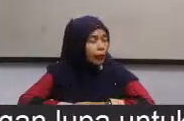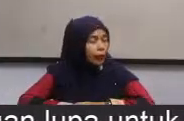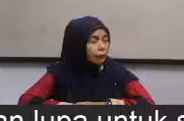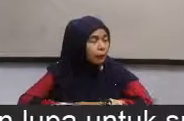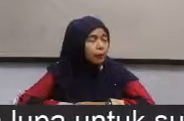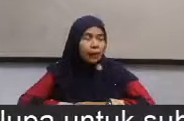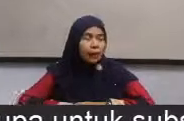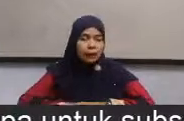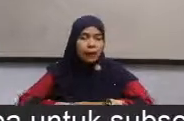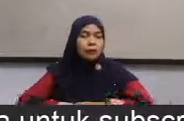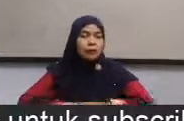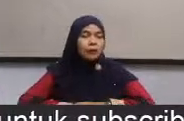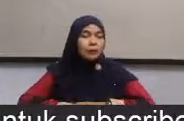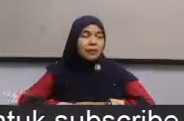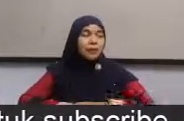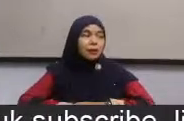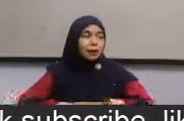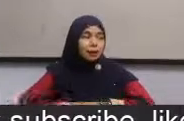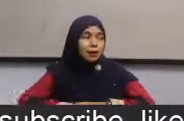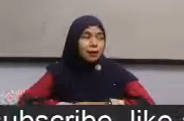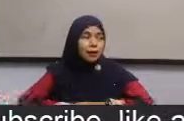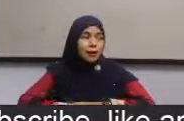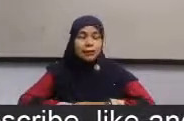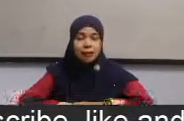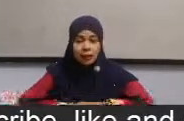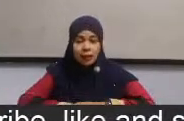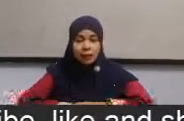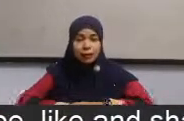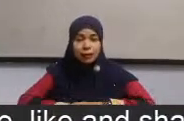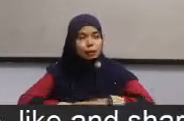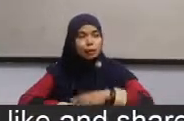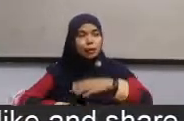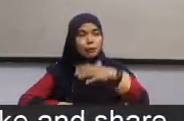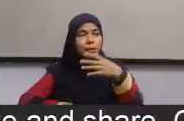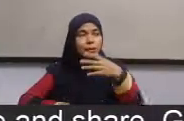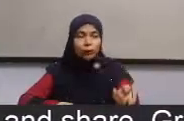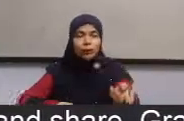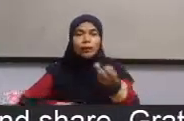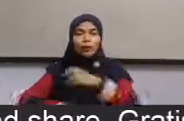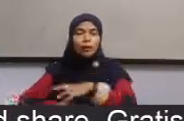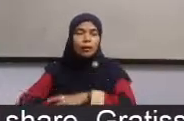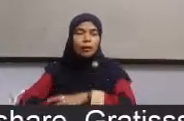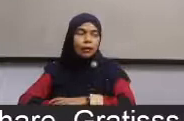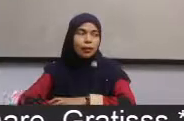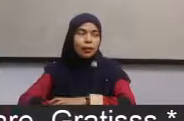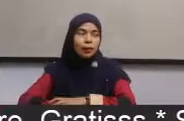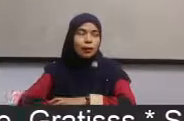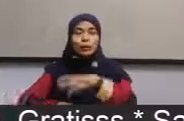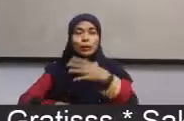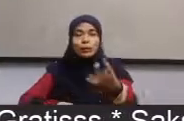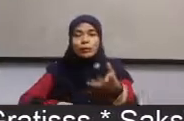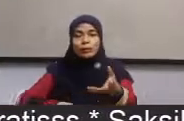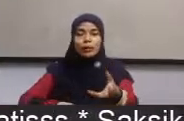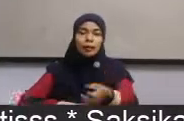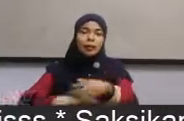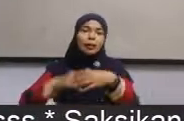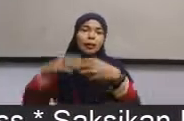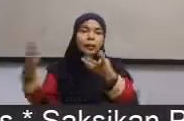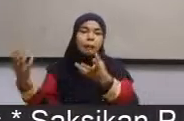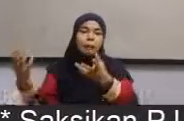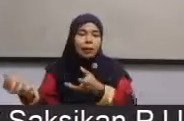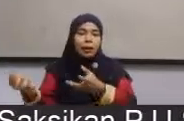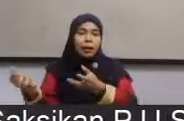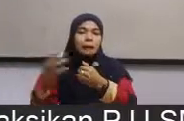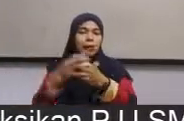Hai boleh bersaing tetapi secara sehat tidak saling menjatuhkan satu yang lainnya justru misalnya